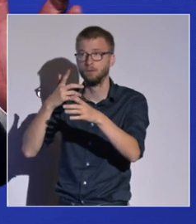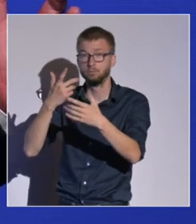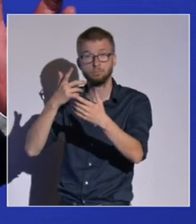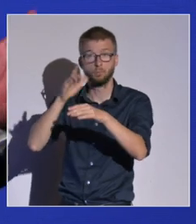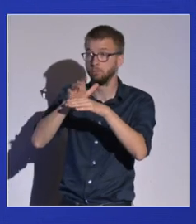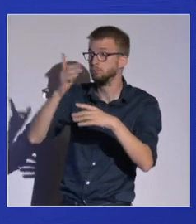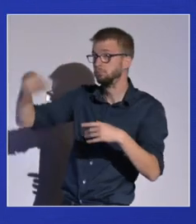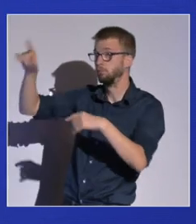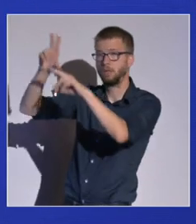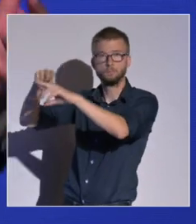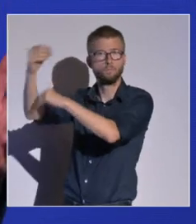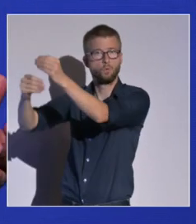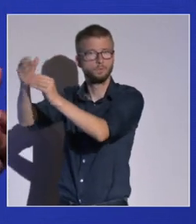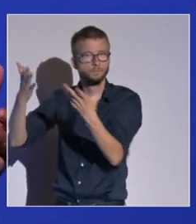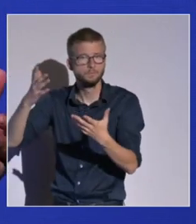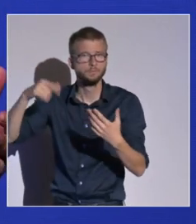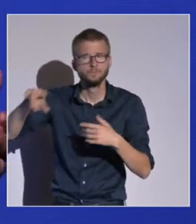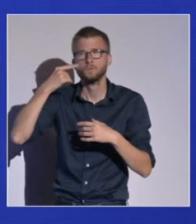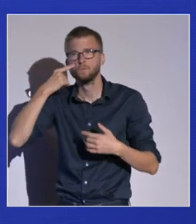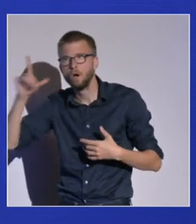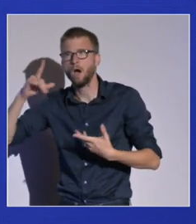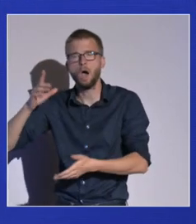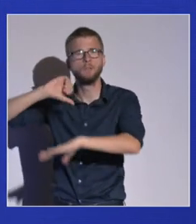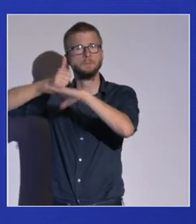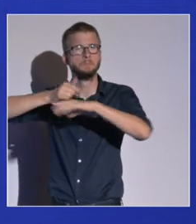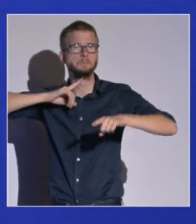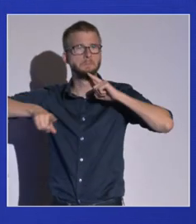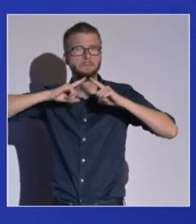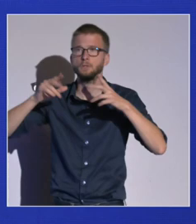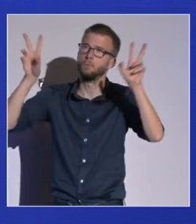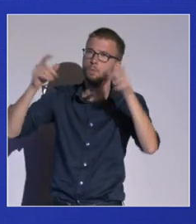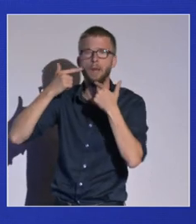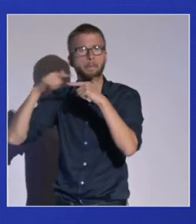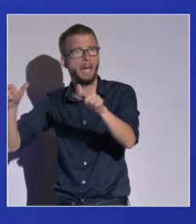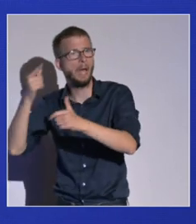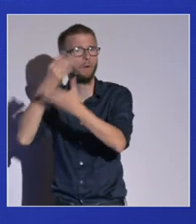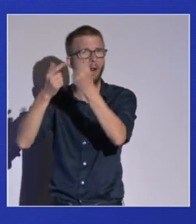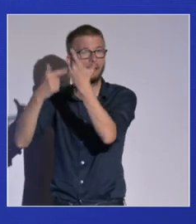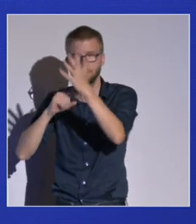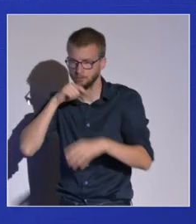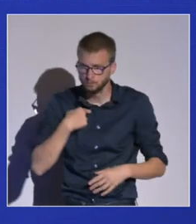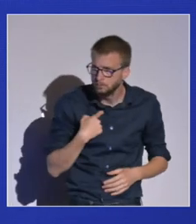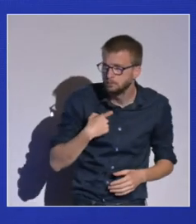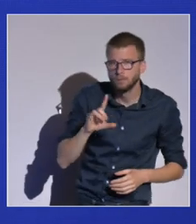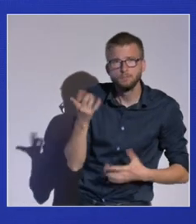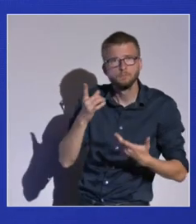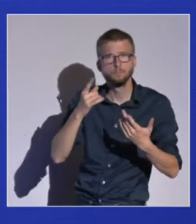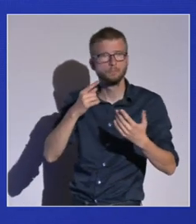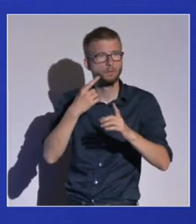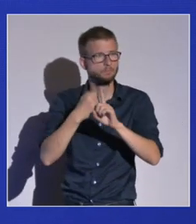monde. Envers tout ce qu'on appelle autoritaire, illibéraux, nous défendons l'idée de la